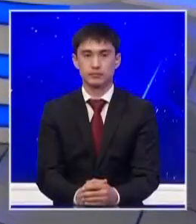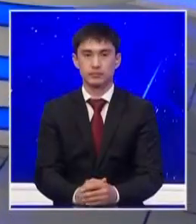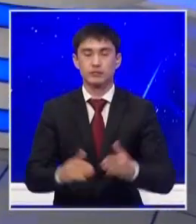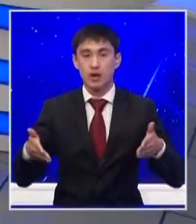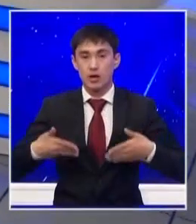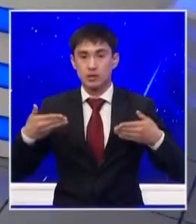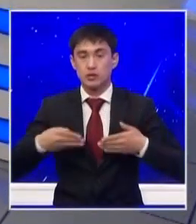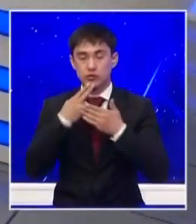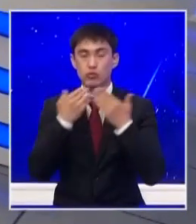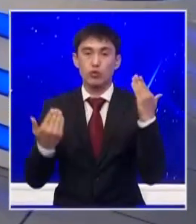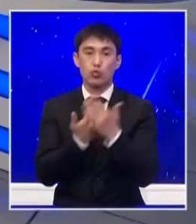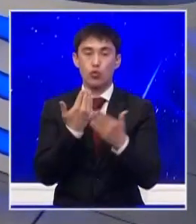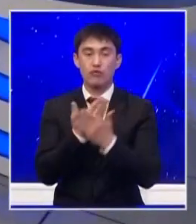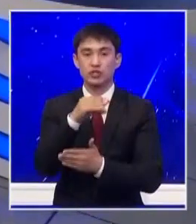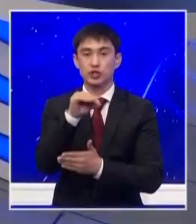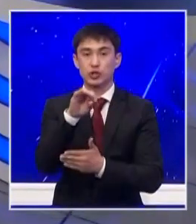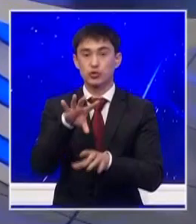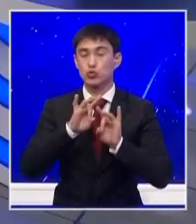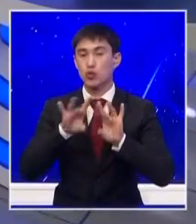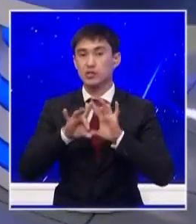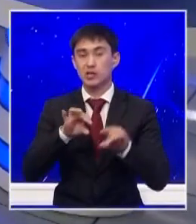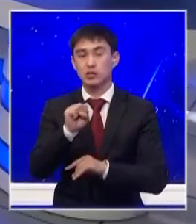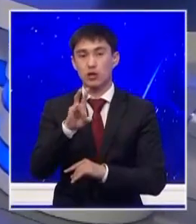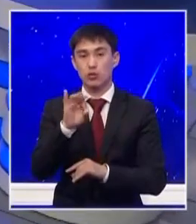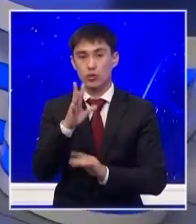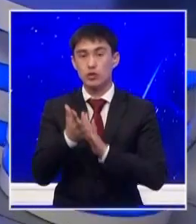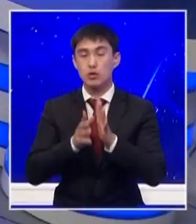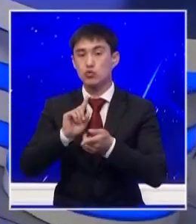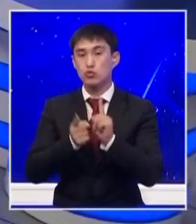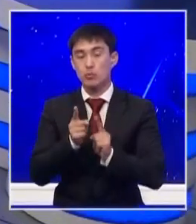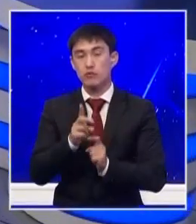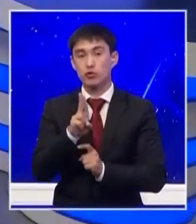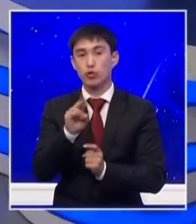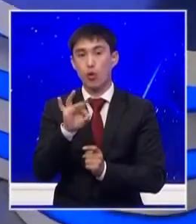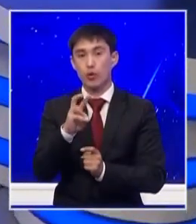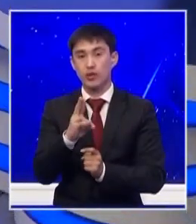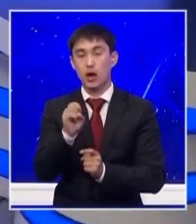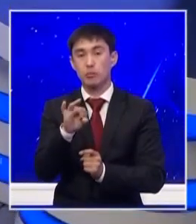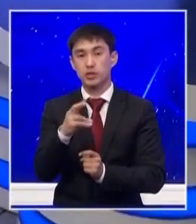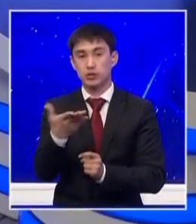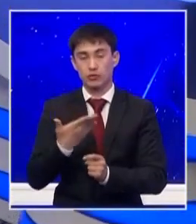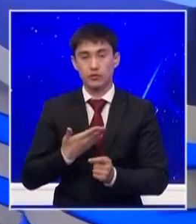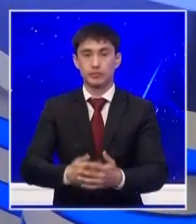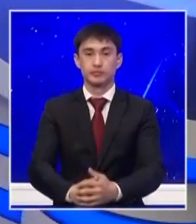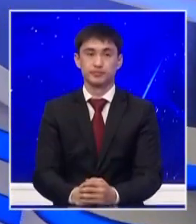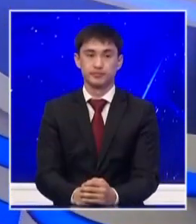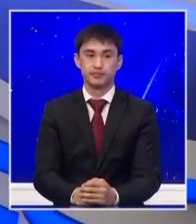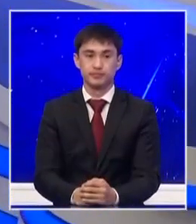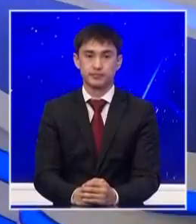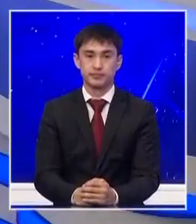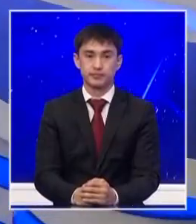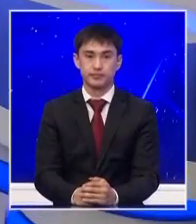Здравствуйте на телеканале жито современные новостей студии прямого эфира Антон котировский ну а сурдопереводчисляет Мой коллега дауренным